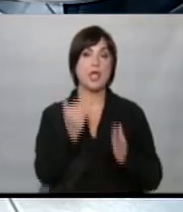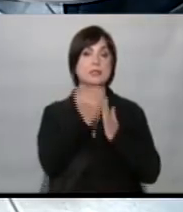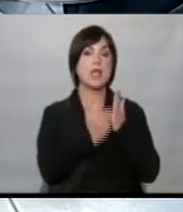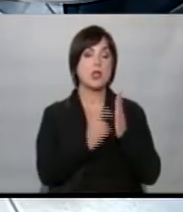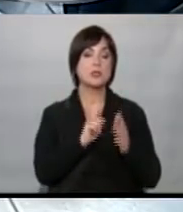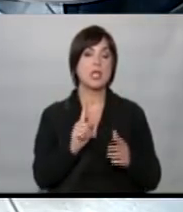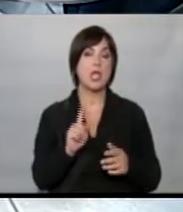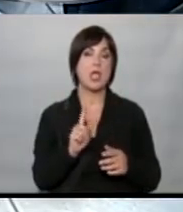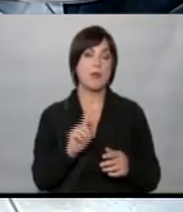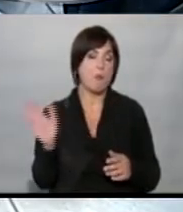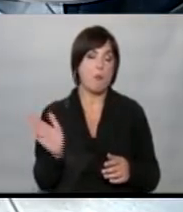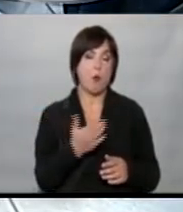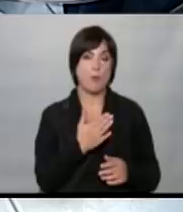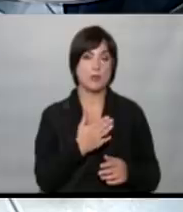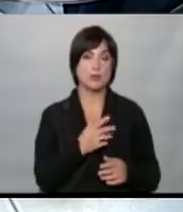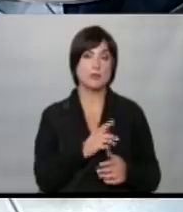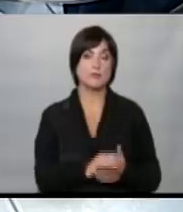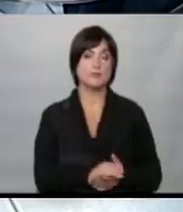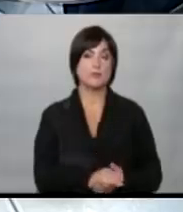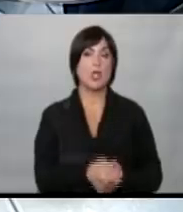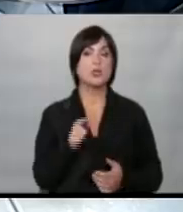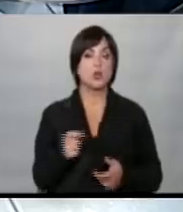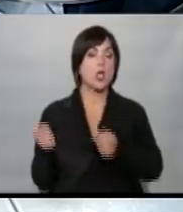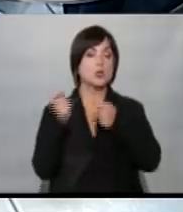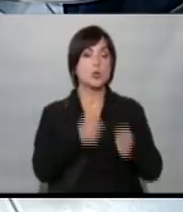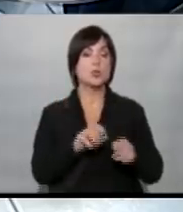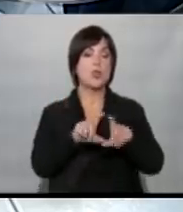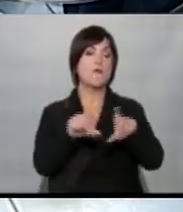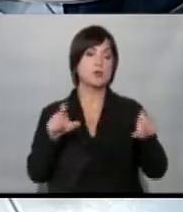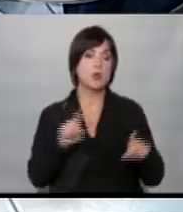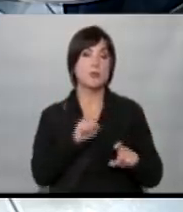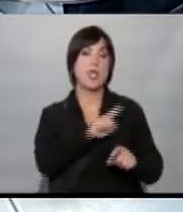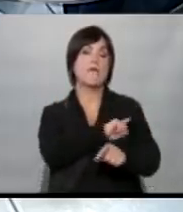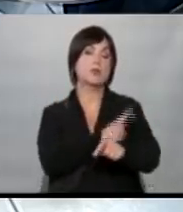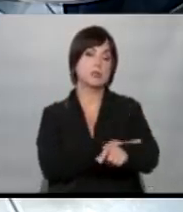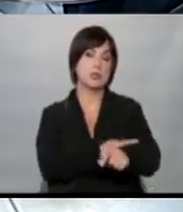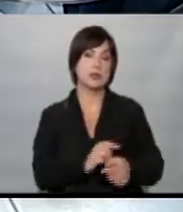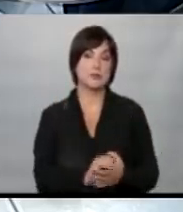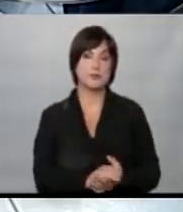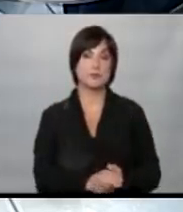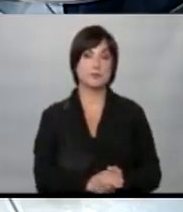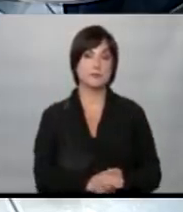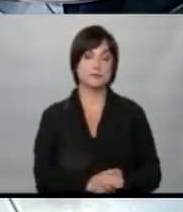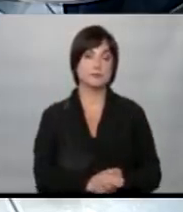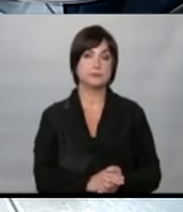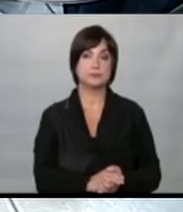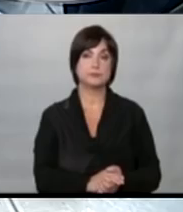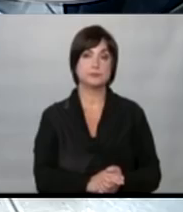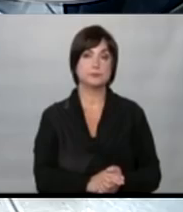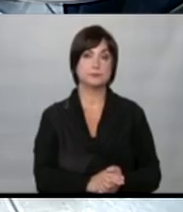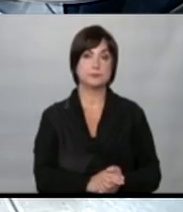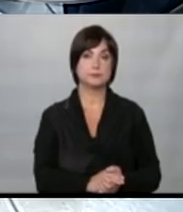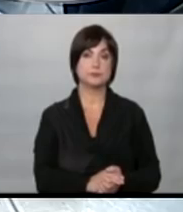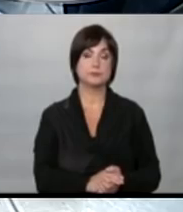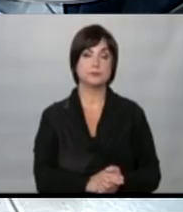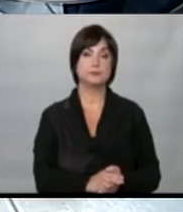донесен, за не поминат законот. Не, тоа е донесен во собрание, меѓутоа не е стапен во сила. Ама пак, добро, уште сакам да